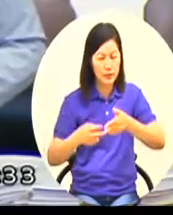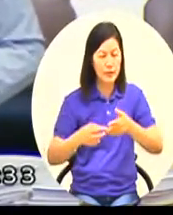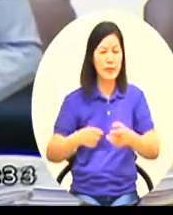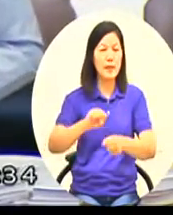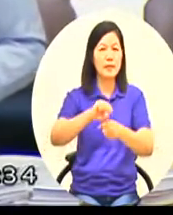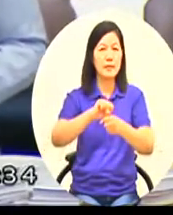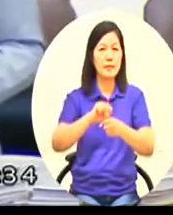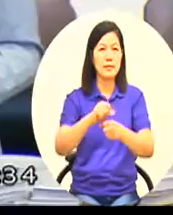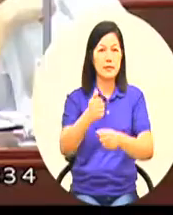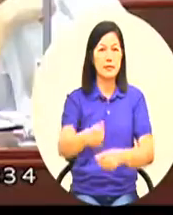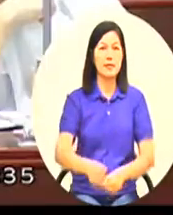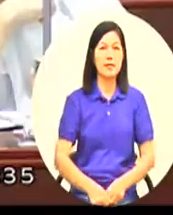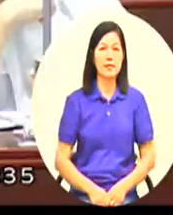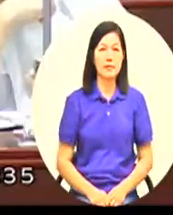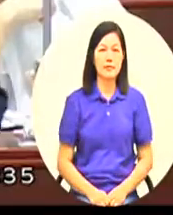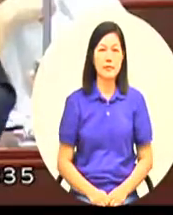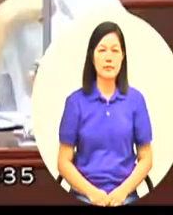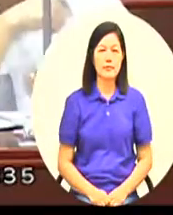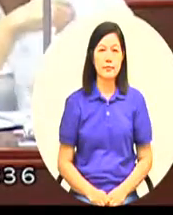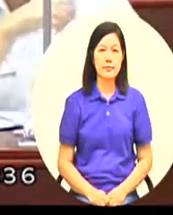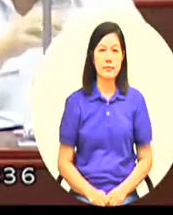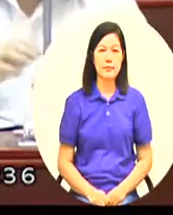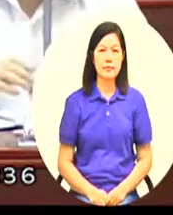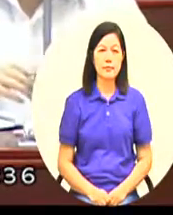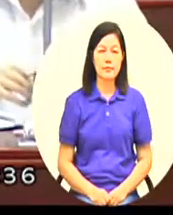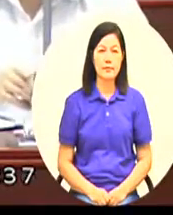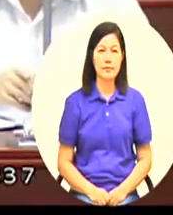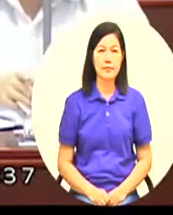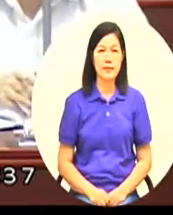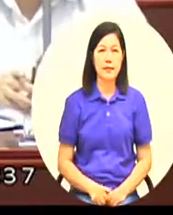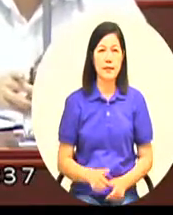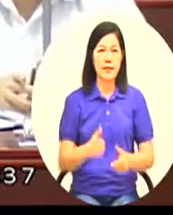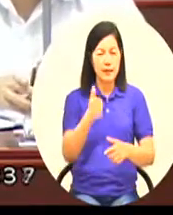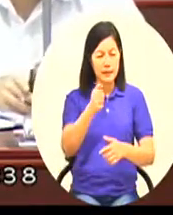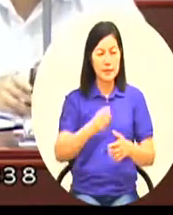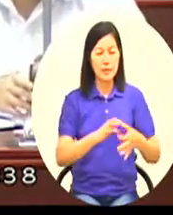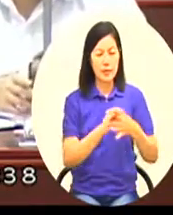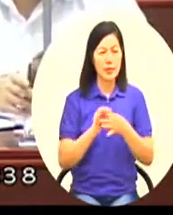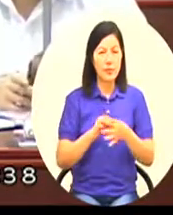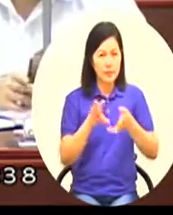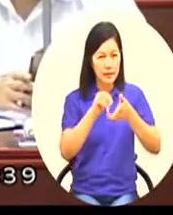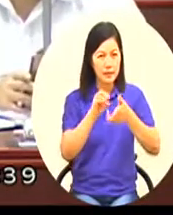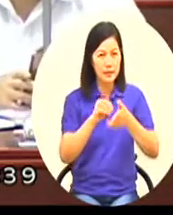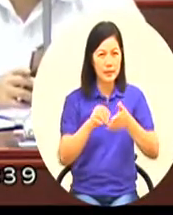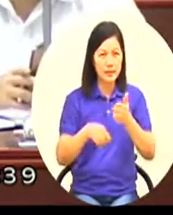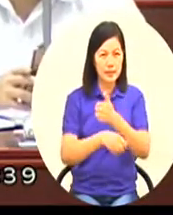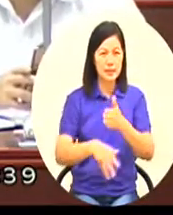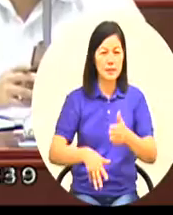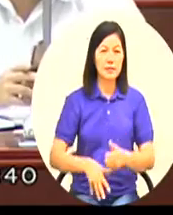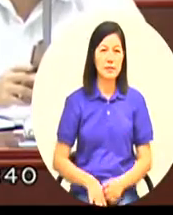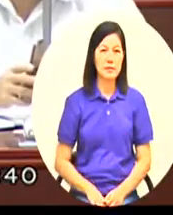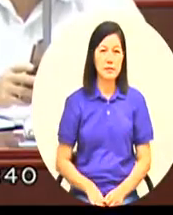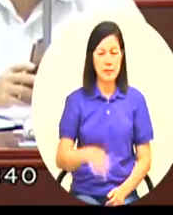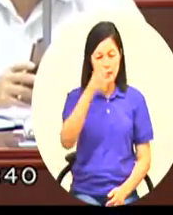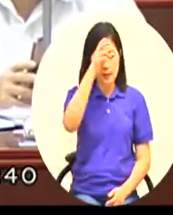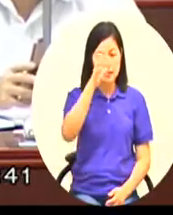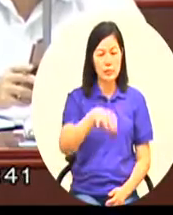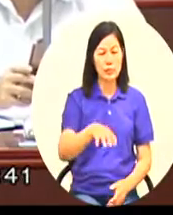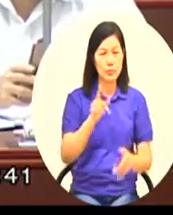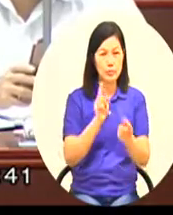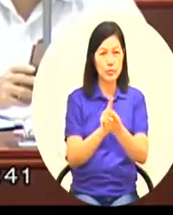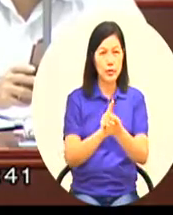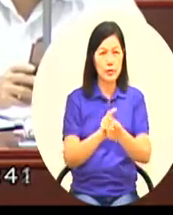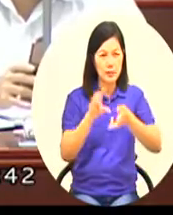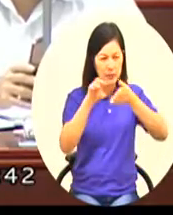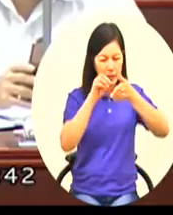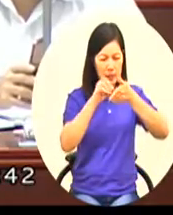谢。 谢谢赵杰，谢谢黄议员关心这个监督系统，哦，那其实警察局对这个